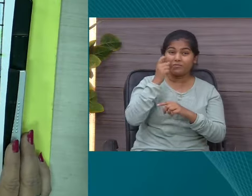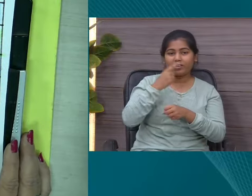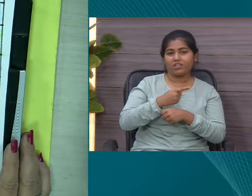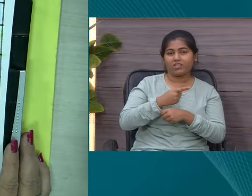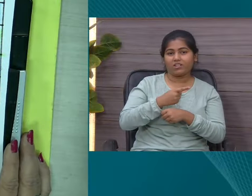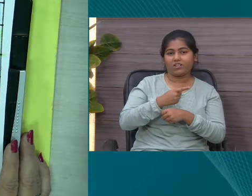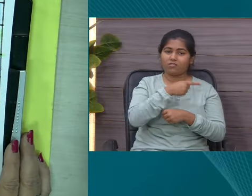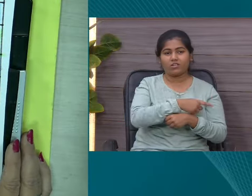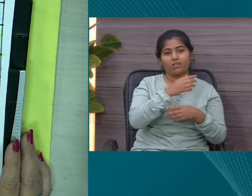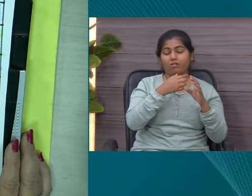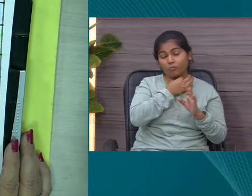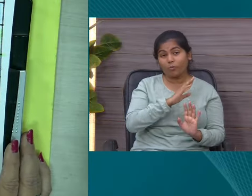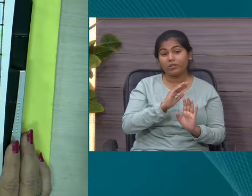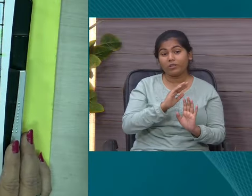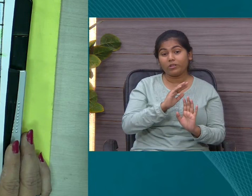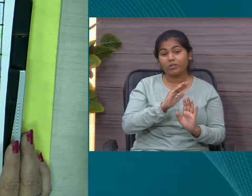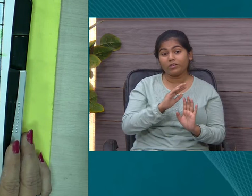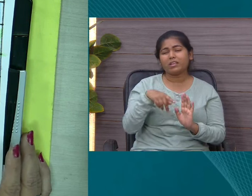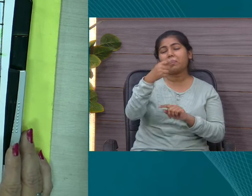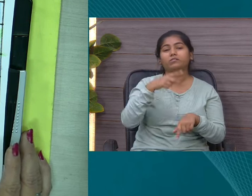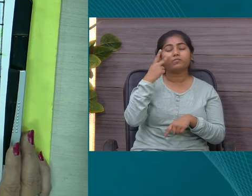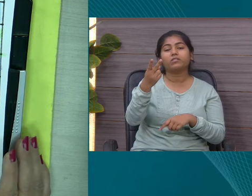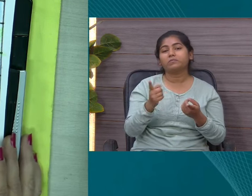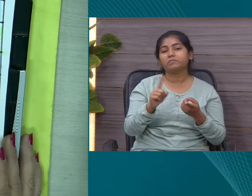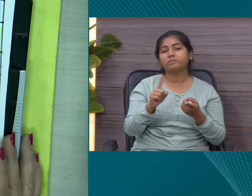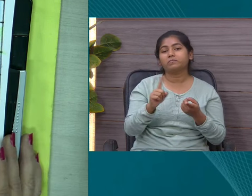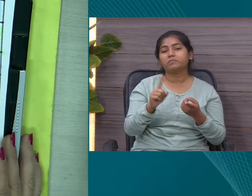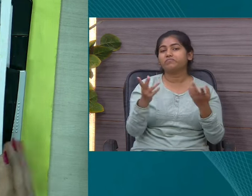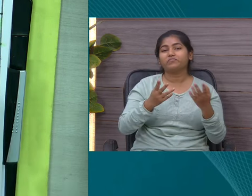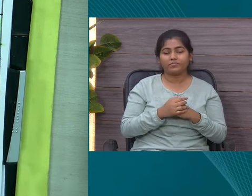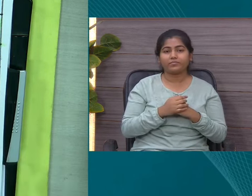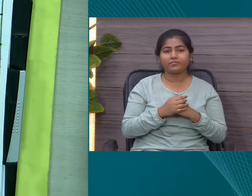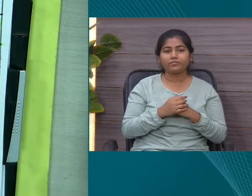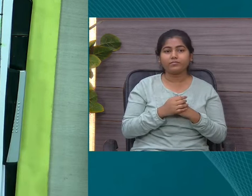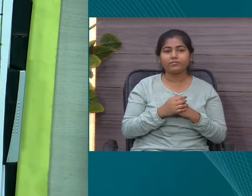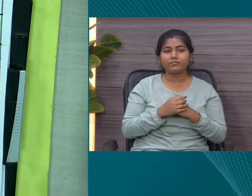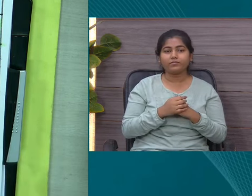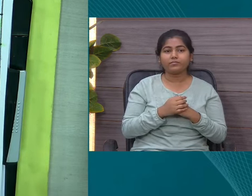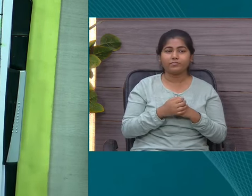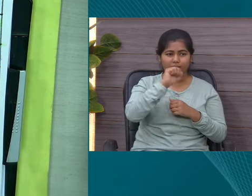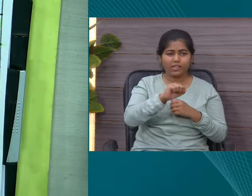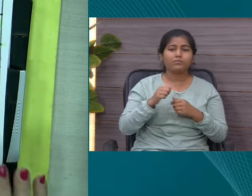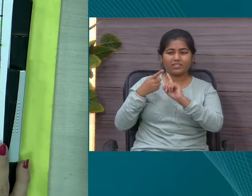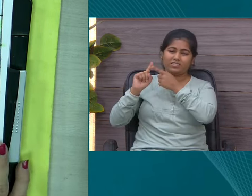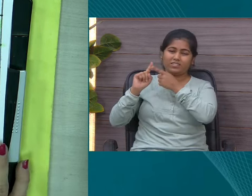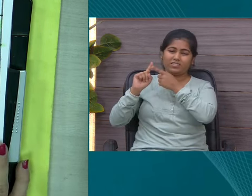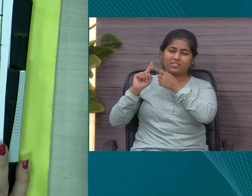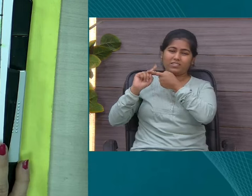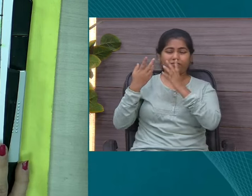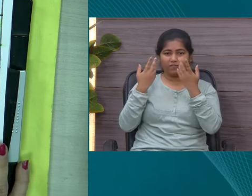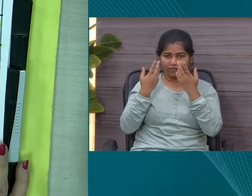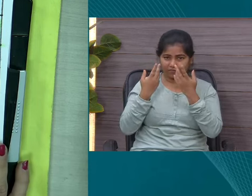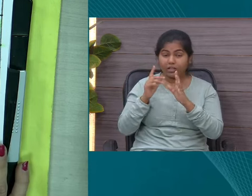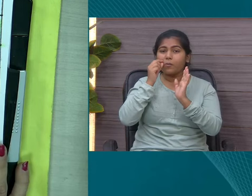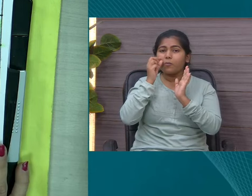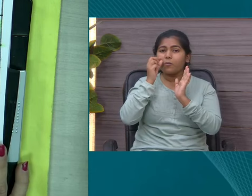नीतू जी ने, तो हम प्रतीक्षा करेंगे कि कब हम ब्रेल में भी सीखेंगे। चलिए आगे बढ़े। जी जी, अब हम थोड़ा हिस्ट्री से चल रहे थे, अब मेंडलीव